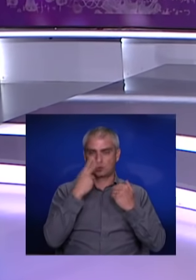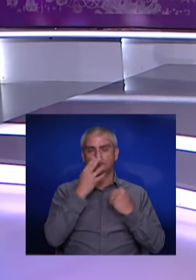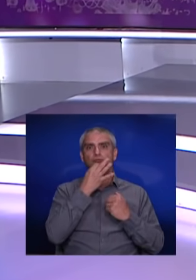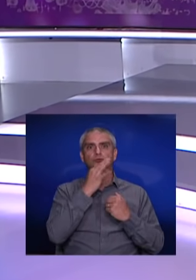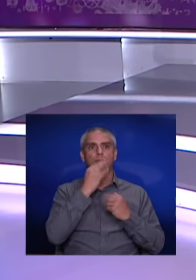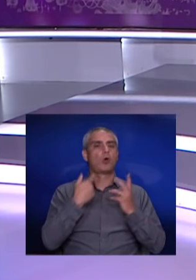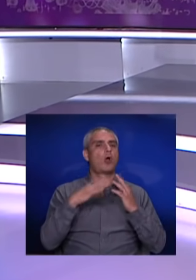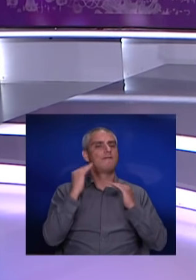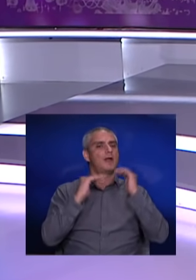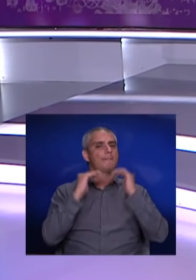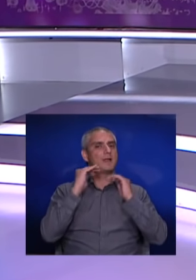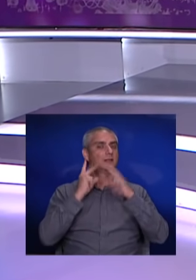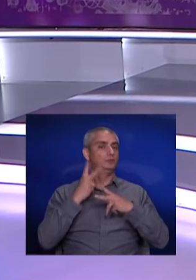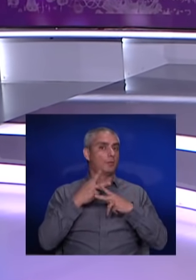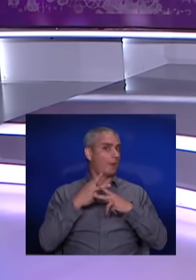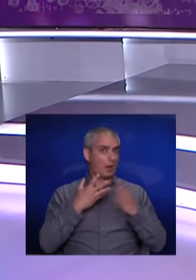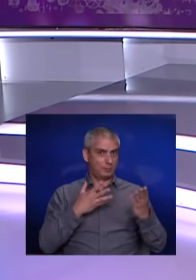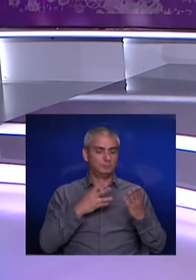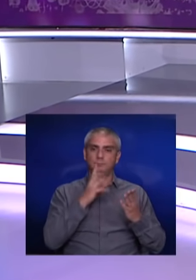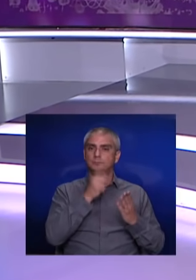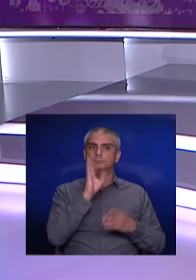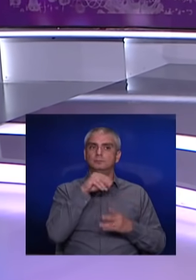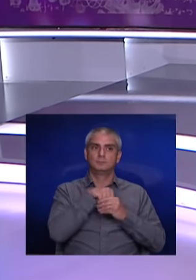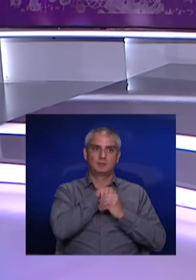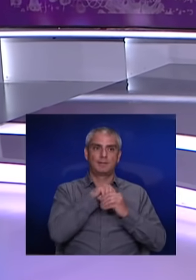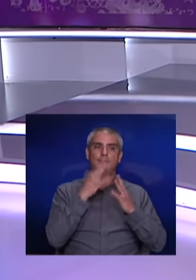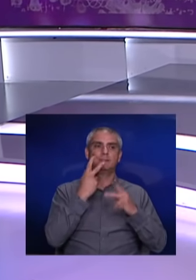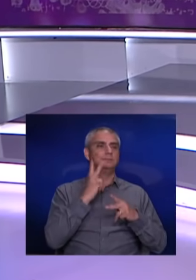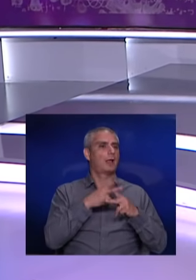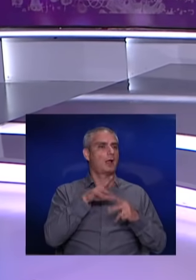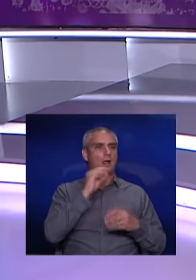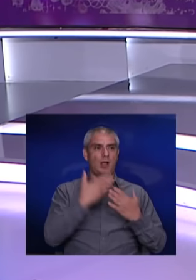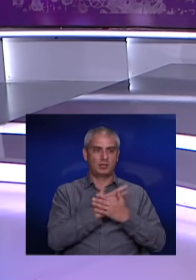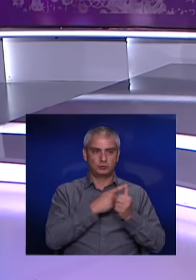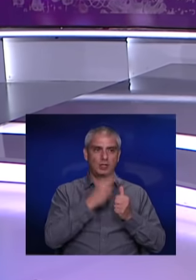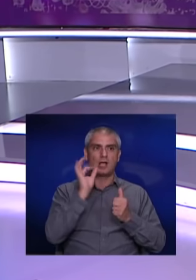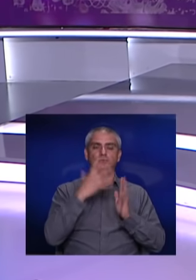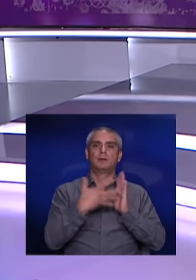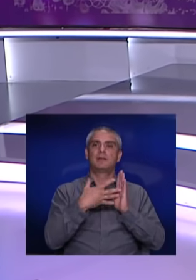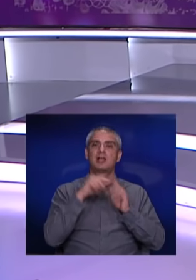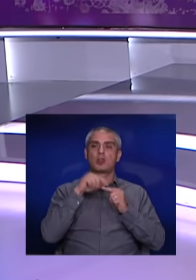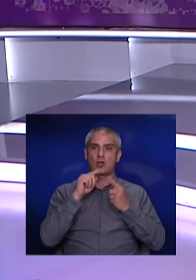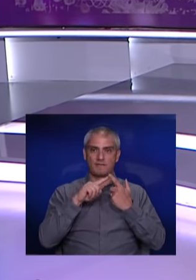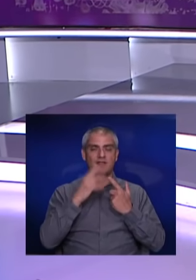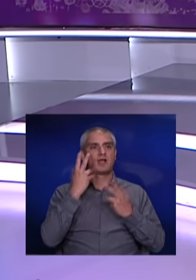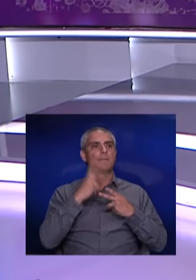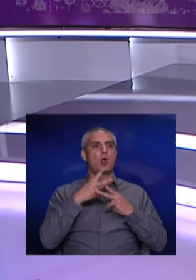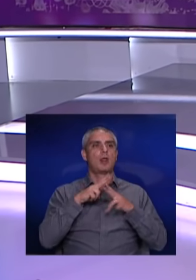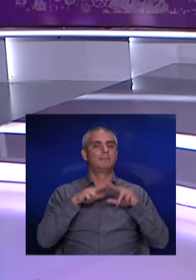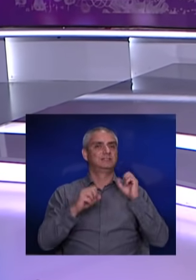ברוב מדדי התחלואה. זה בא לידי ביטוי בין היתר במספר המאומתים החדשים, בשיעור הבדיקות החיוביות ובמספר החולים במצב